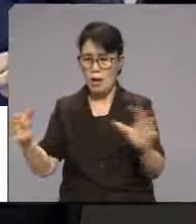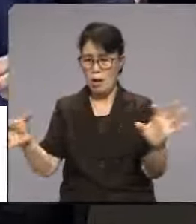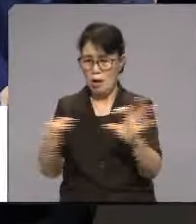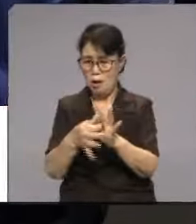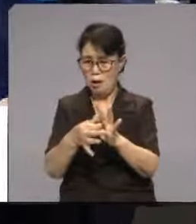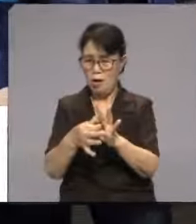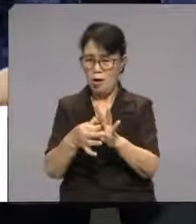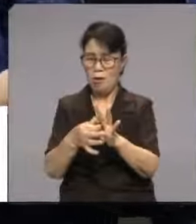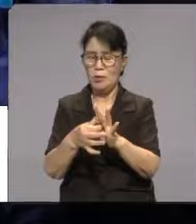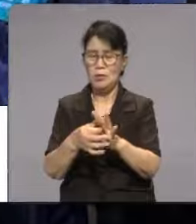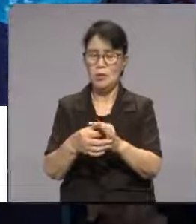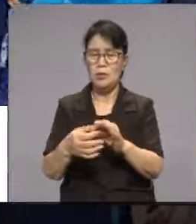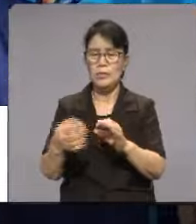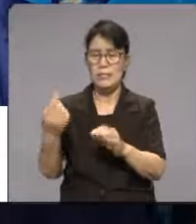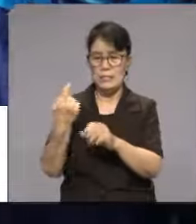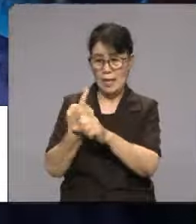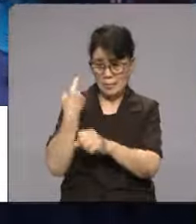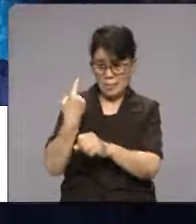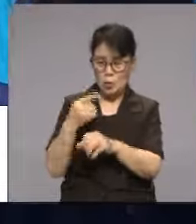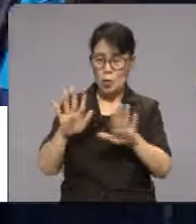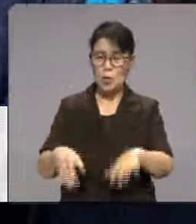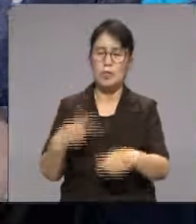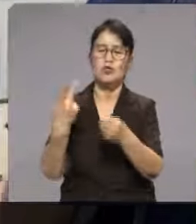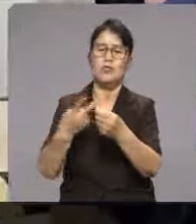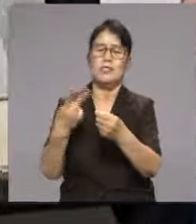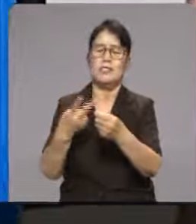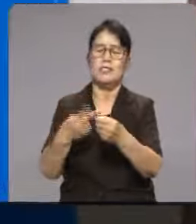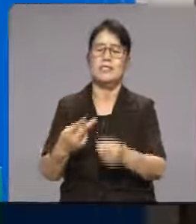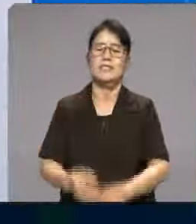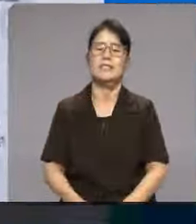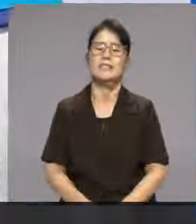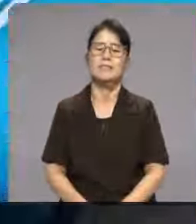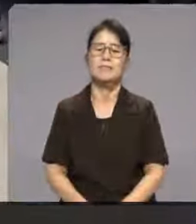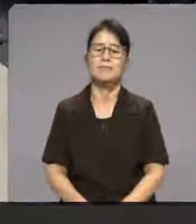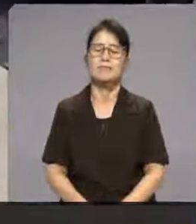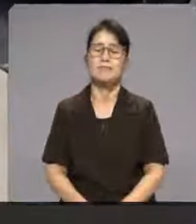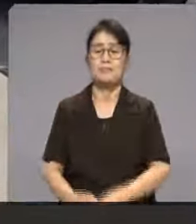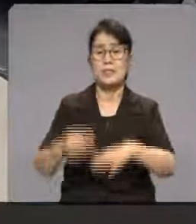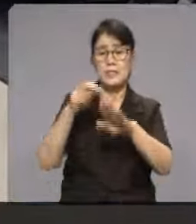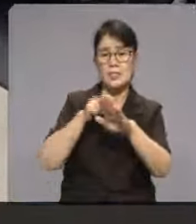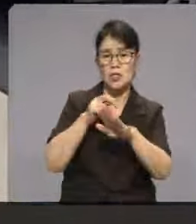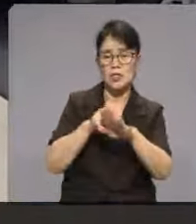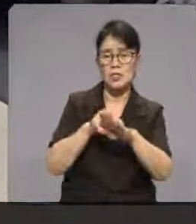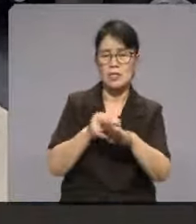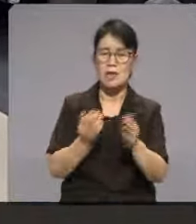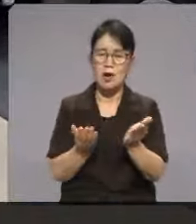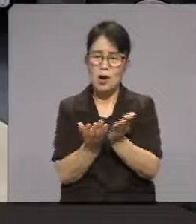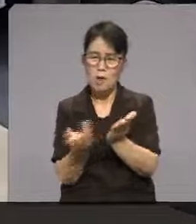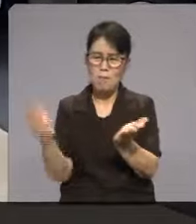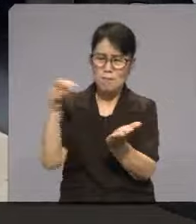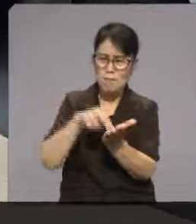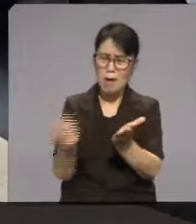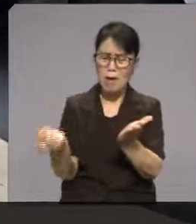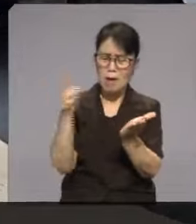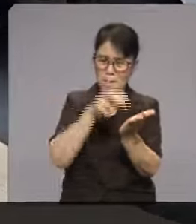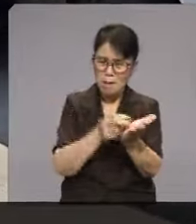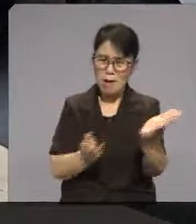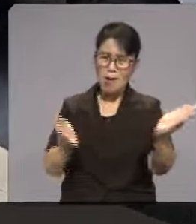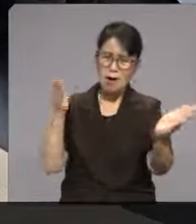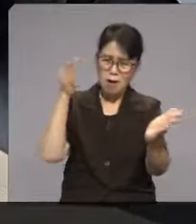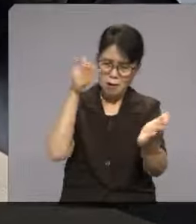통해 지난해에 이어 올해도 진행된 건데요. 의료진들은 여객선을 타고 선진포항에